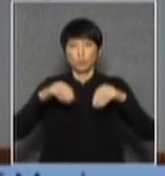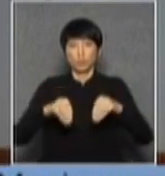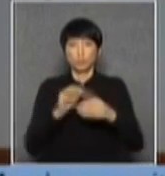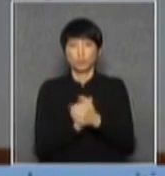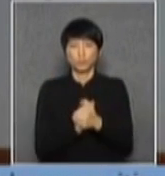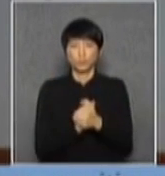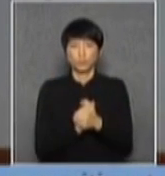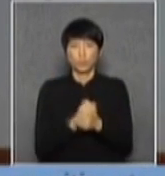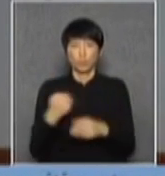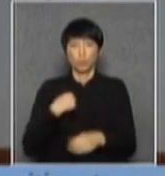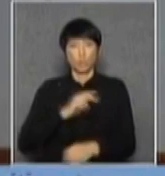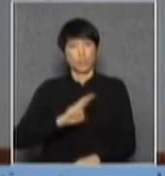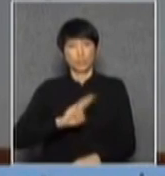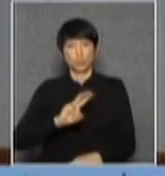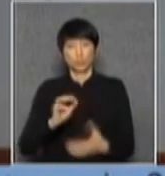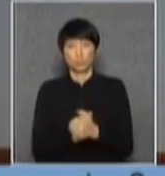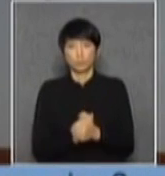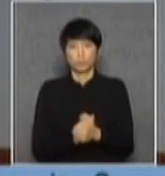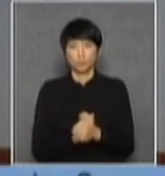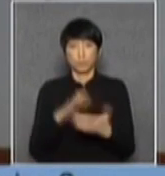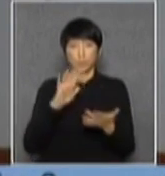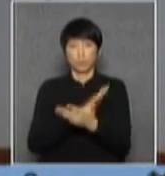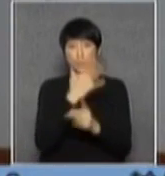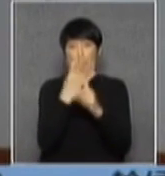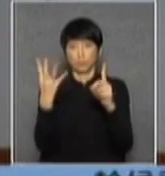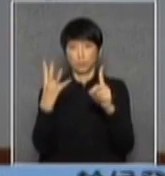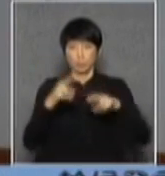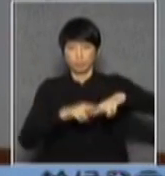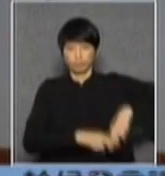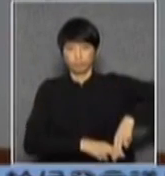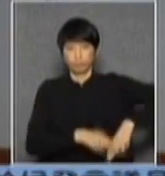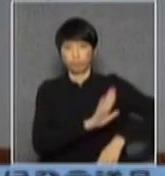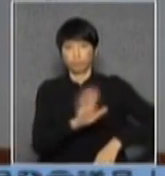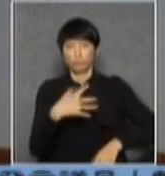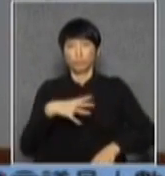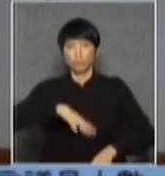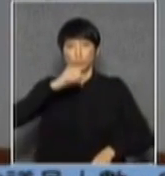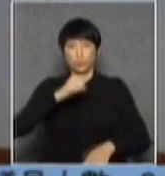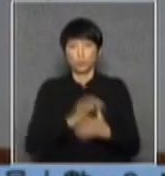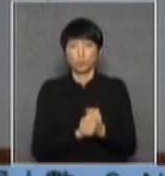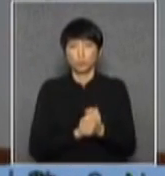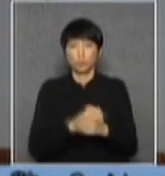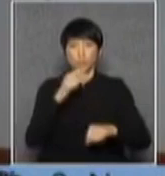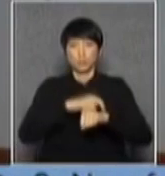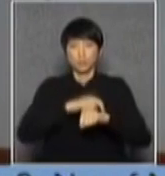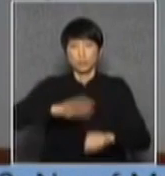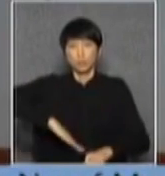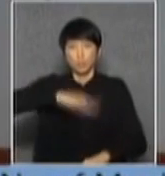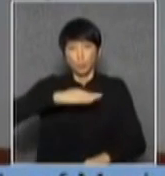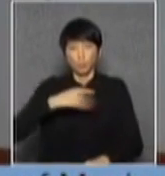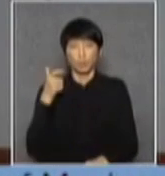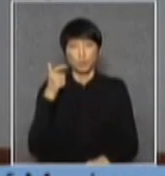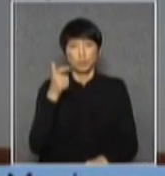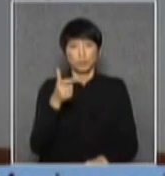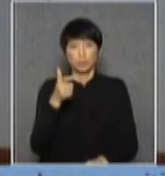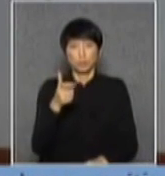是跟我们一样的，它是锁起14年用，期满就专门搬满就要给长俸的，它就